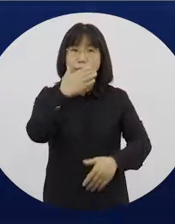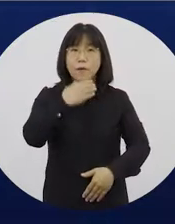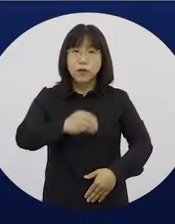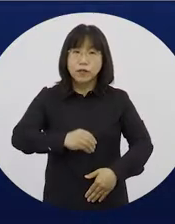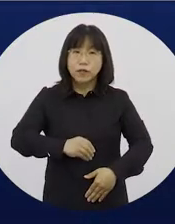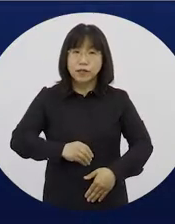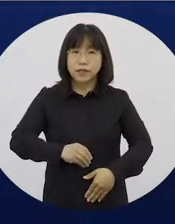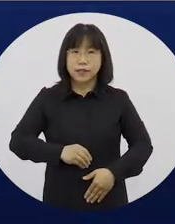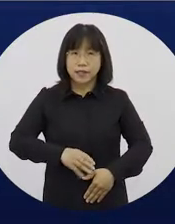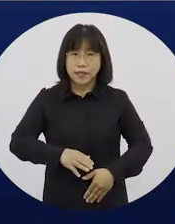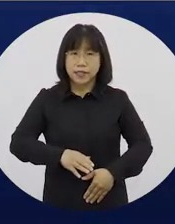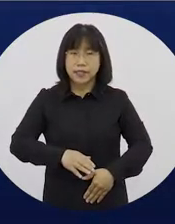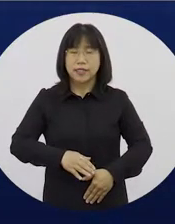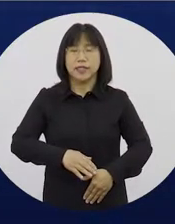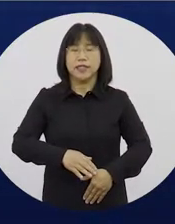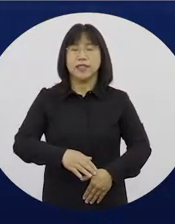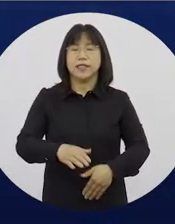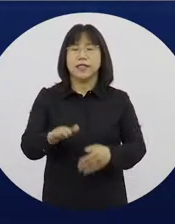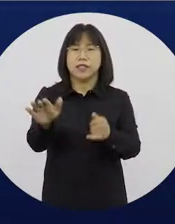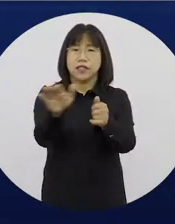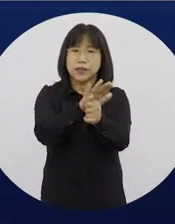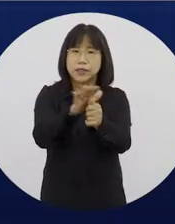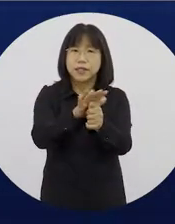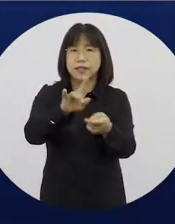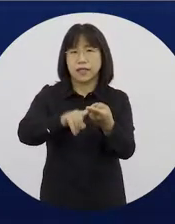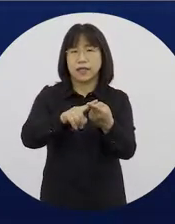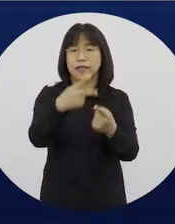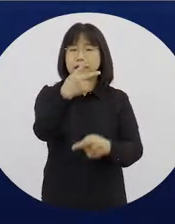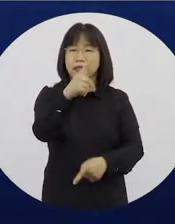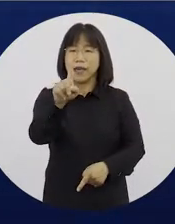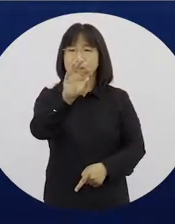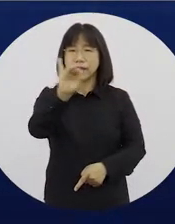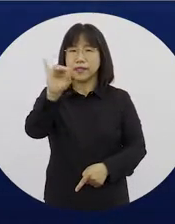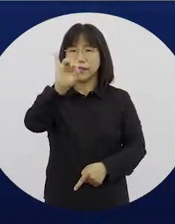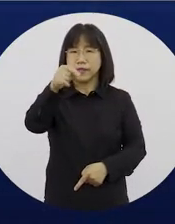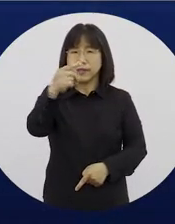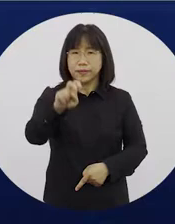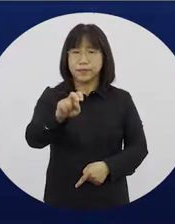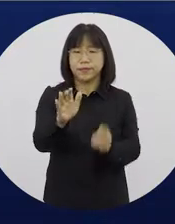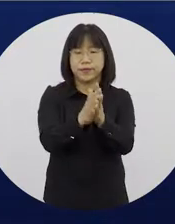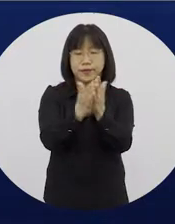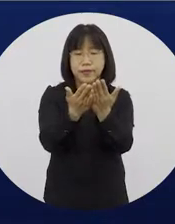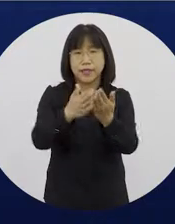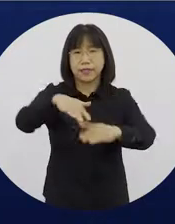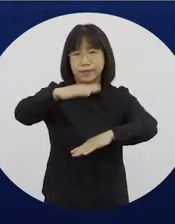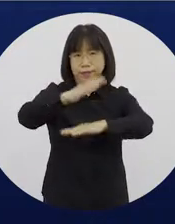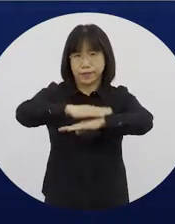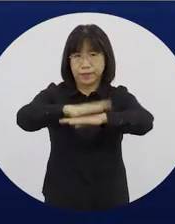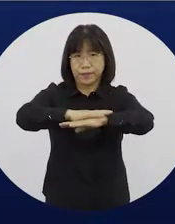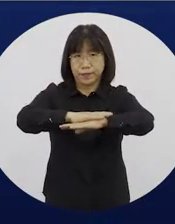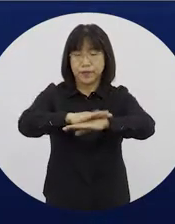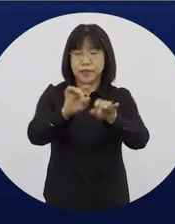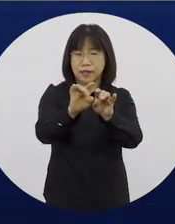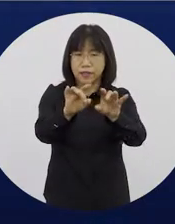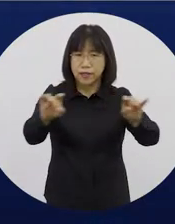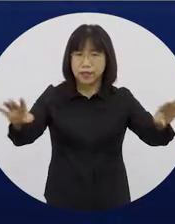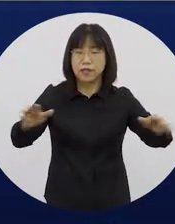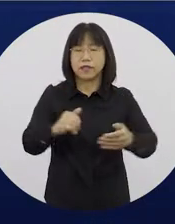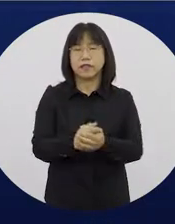강서구가 복지자원 가이드북 강서복지 다이음을 발간하고 250부를 제작해 각동